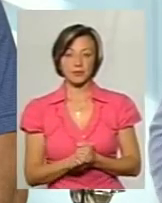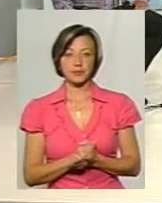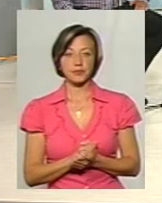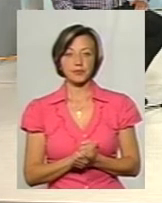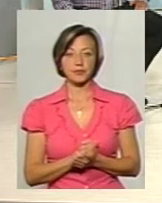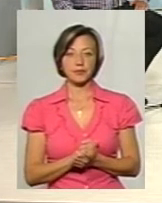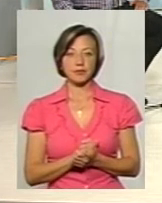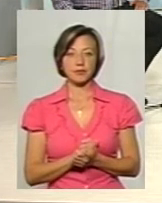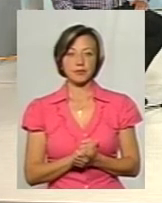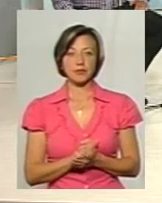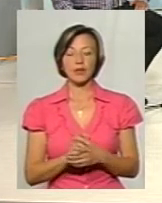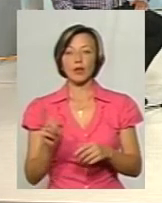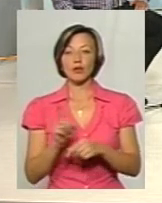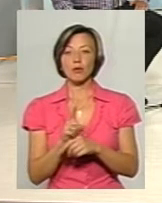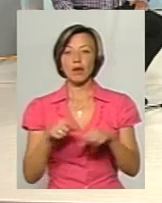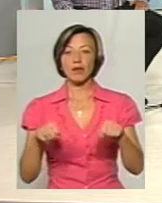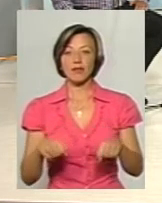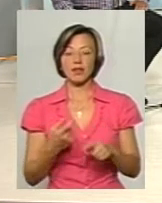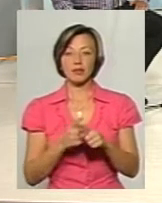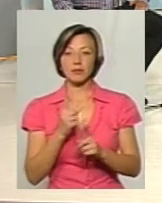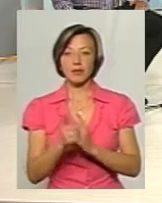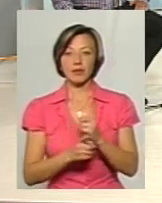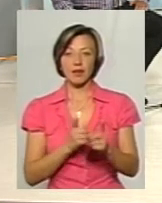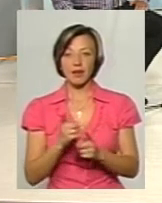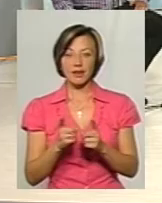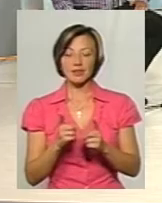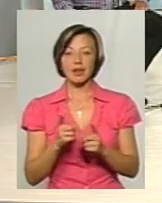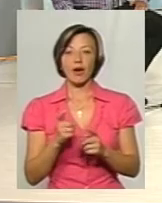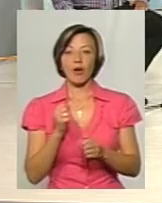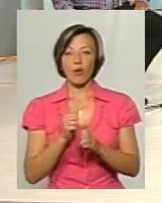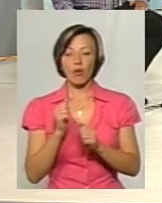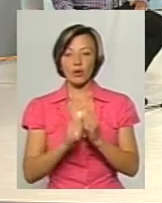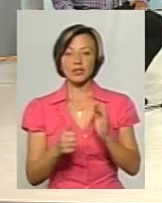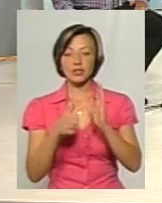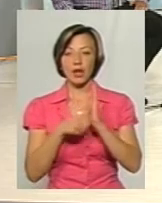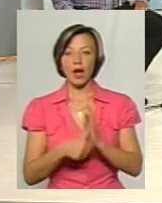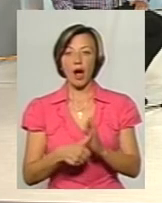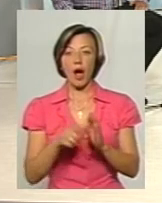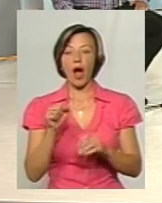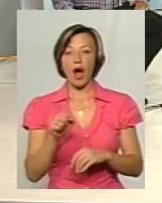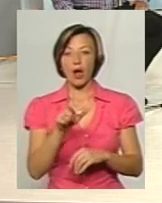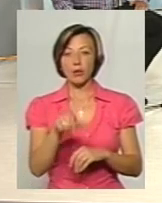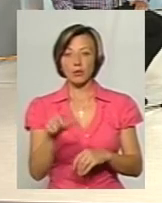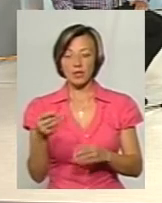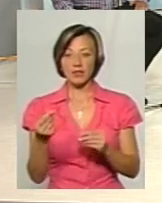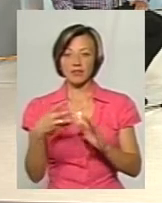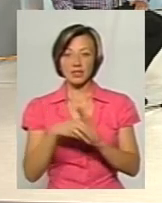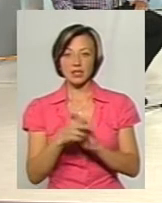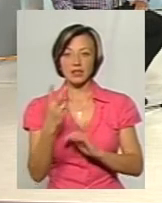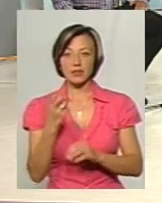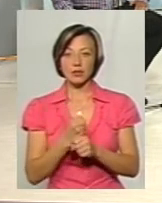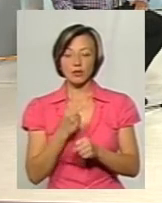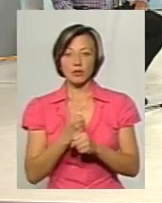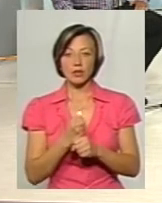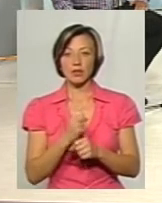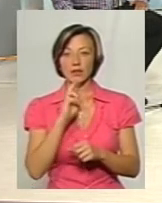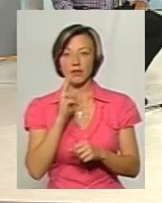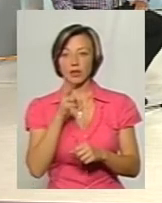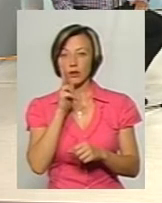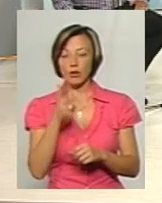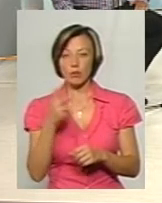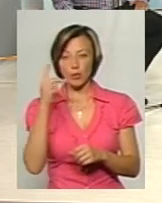влада у нас міняється кожних півроку. Це нормальна влада. Згоди. А людина, яка інвестує на 200 робочих місць, їй як мінімум треба за 2-3 роки продумати